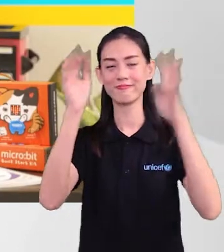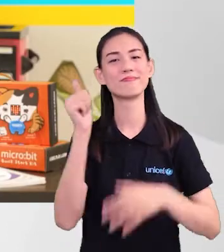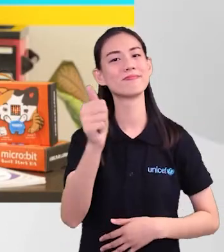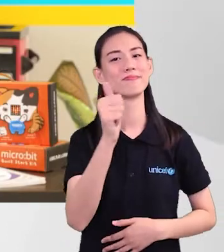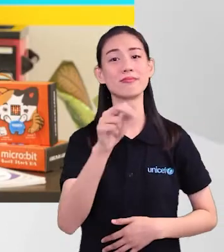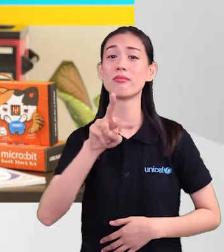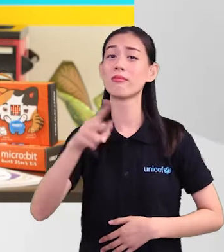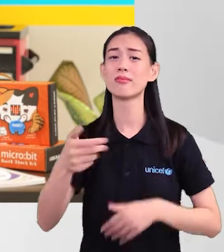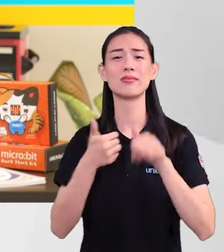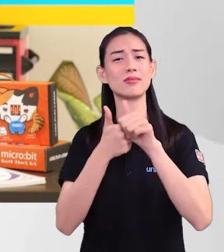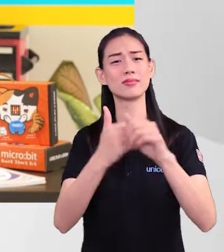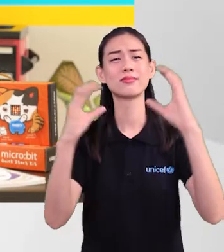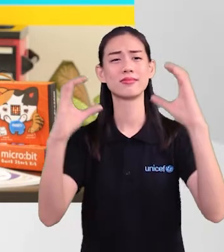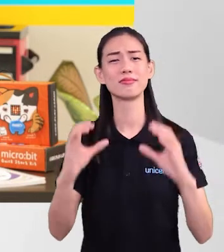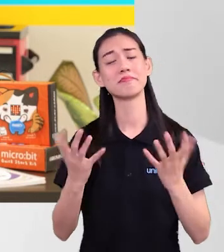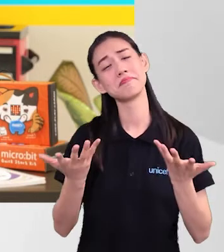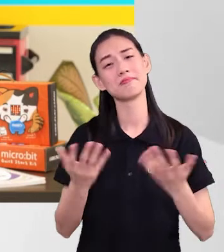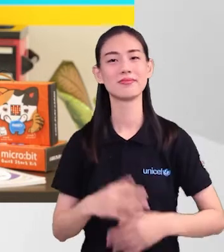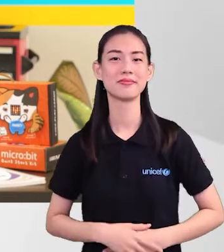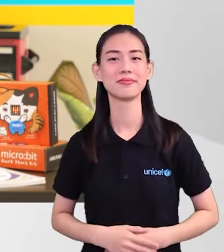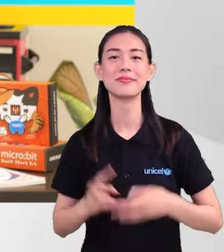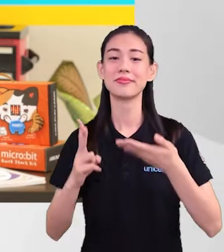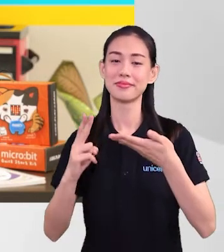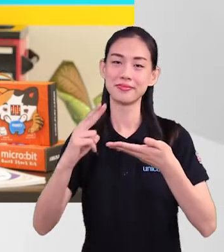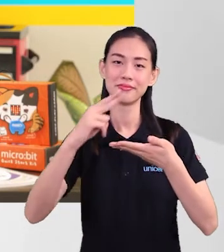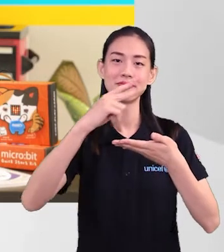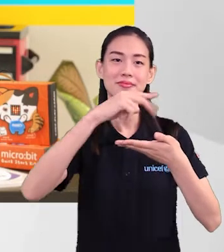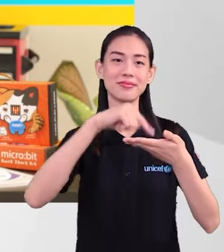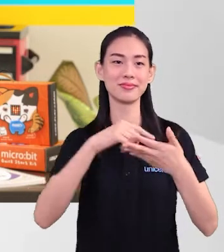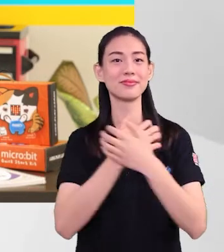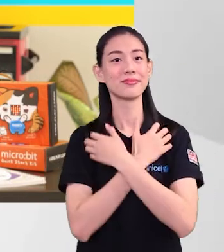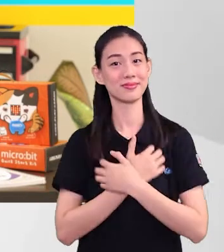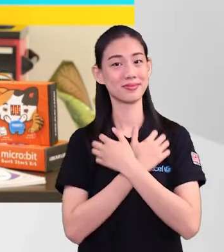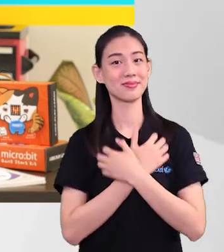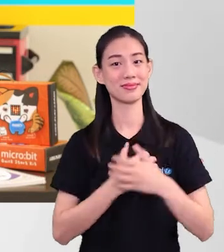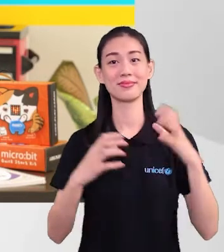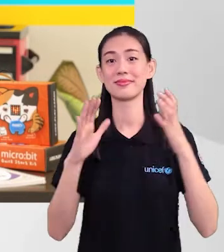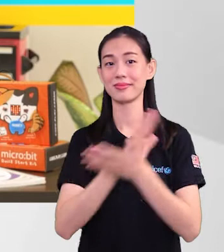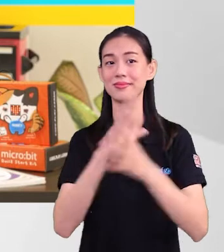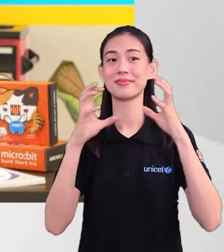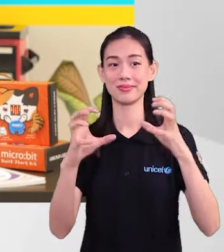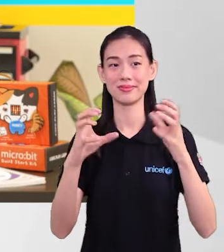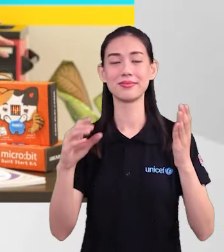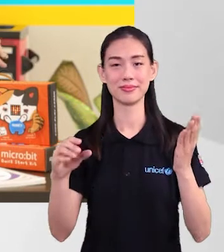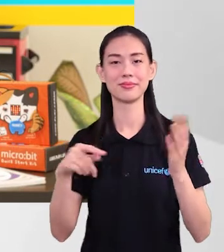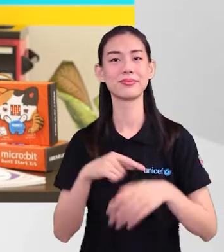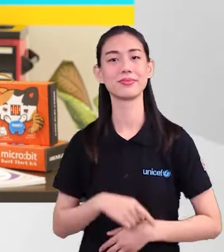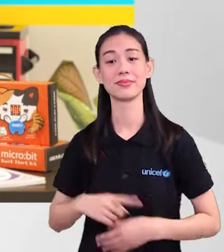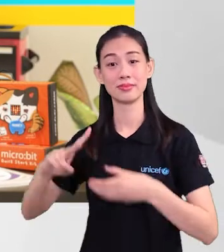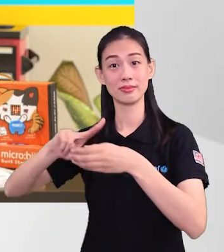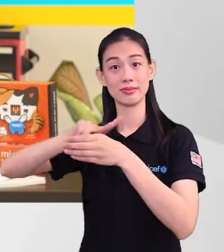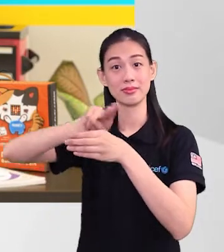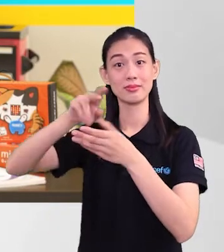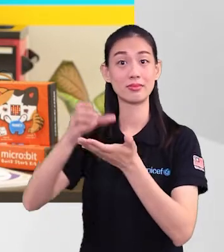mengikut kreativiti sendiri atau ikut cara saya. Potong bentuk beruang daripada cardboard. Potong botol air